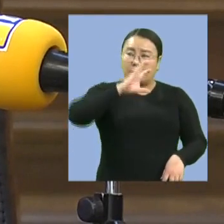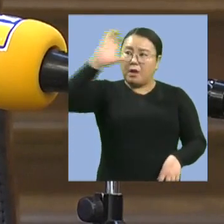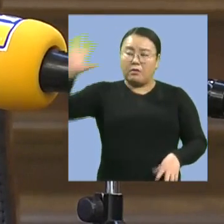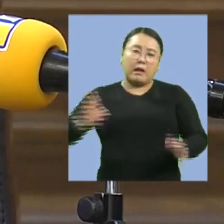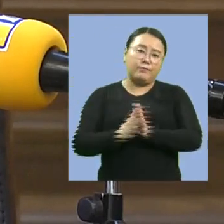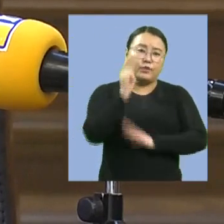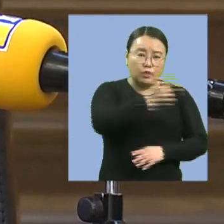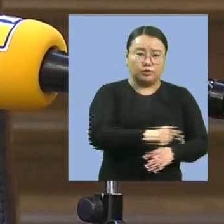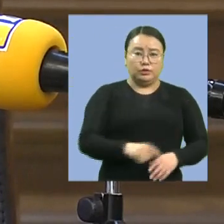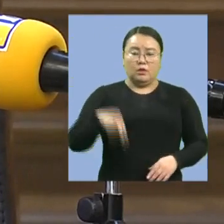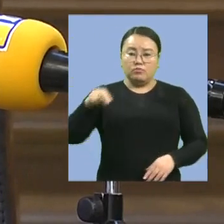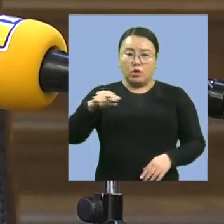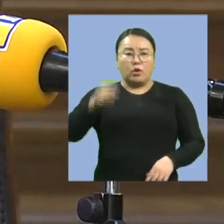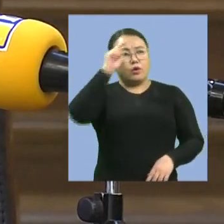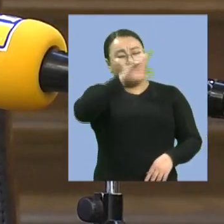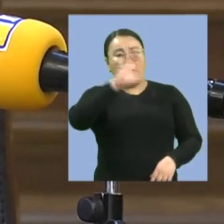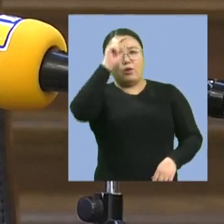Тэр прокуратурт очиулж